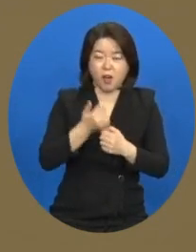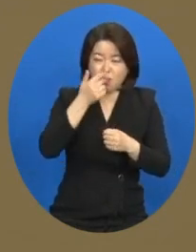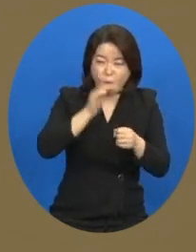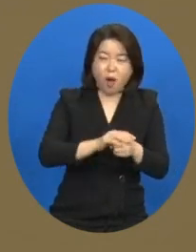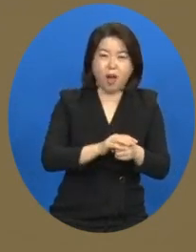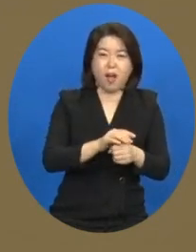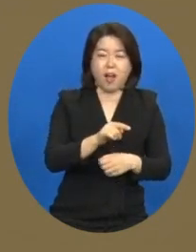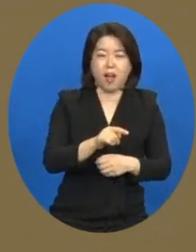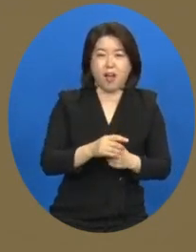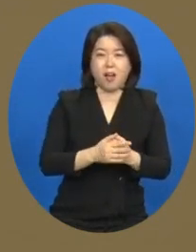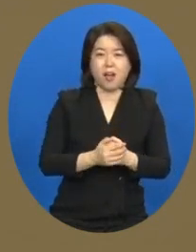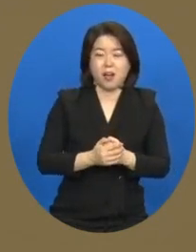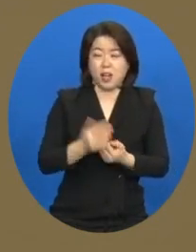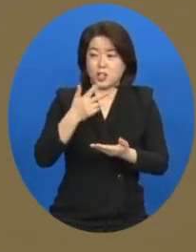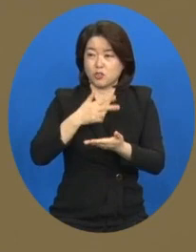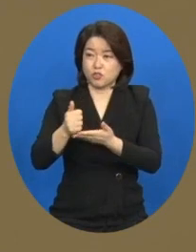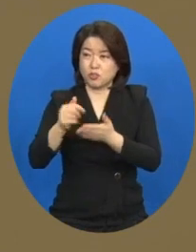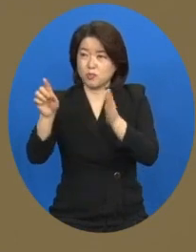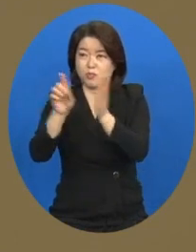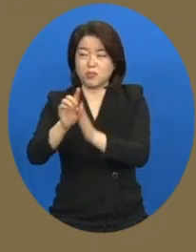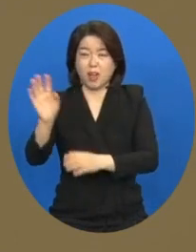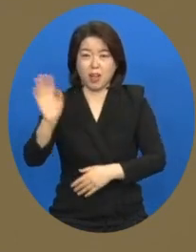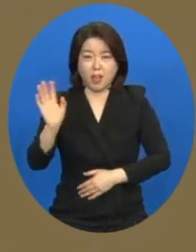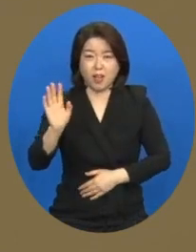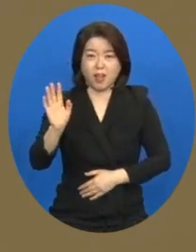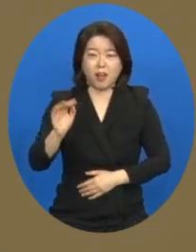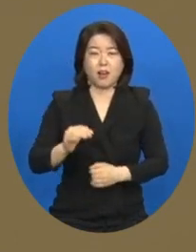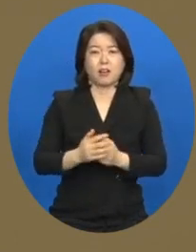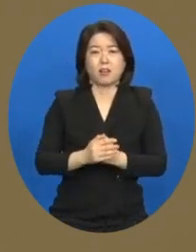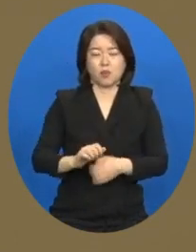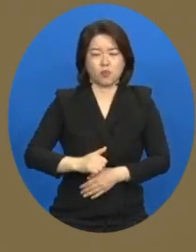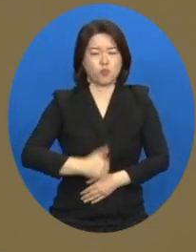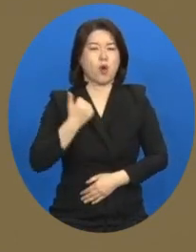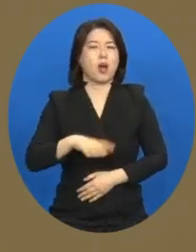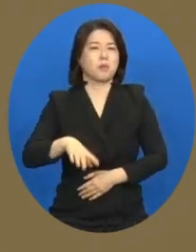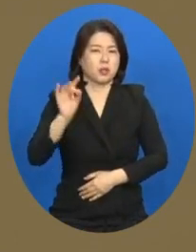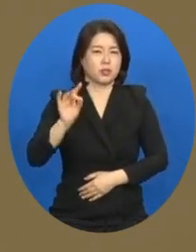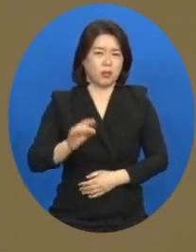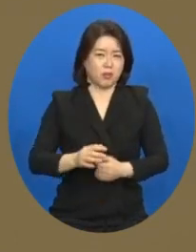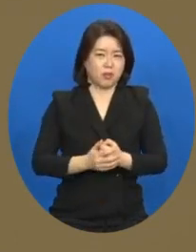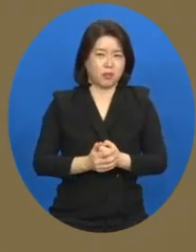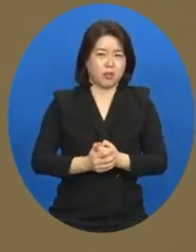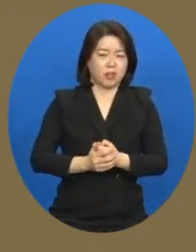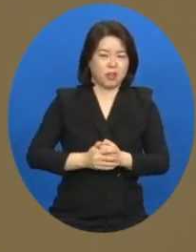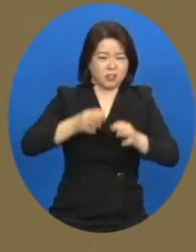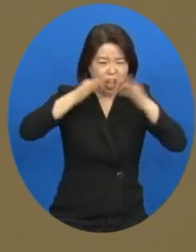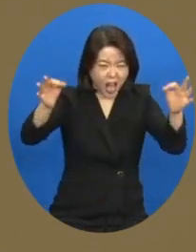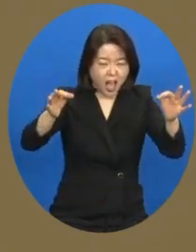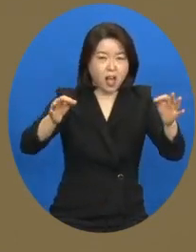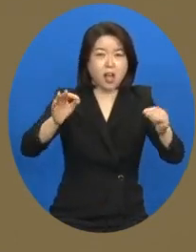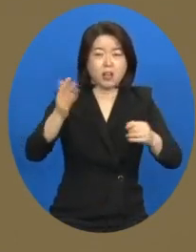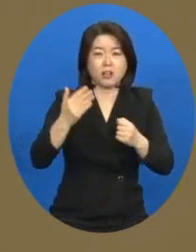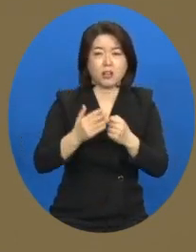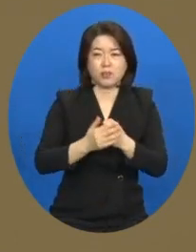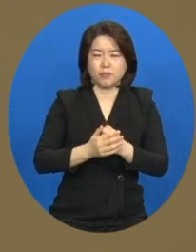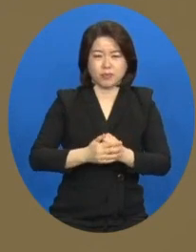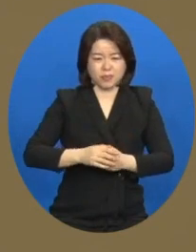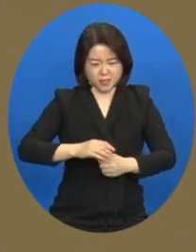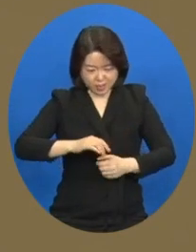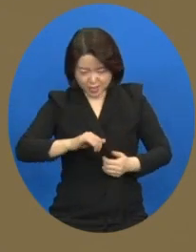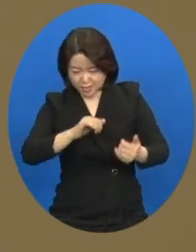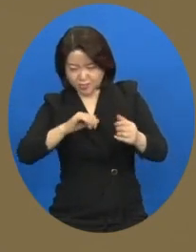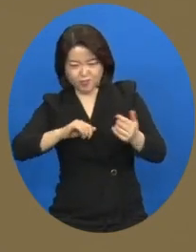억울한데 주님도 안 믿어져요. 그럼 화부터 나는 거죠. 소리부터 지르는 거죠. 뭐 못 살아 그러는